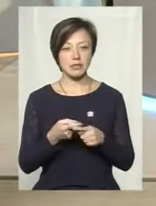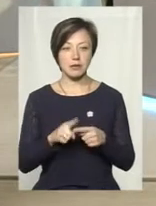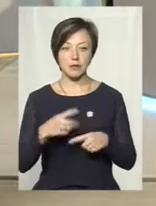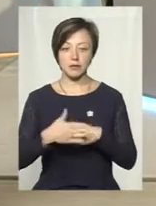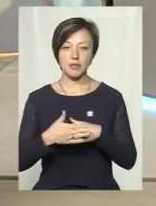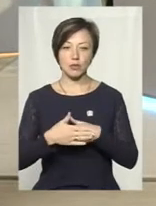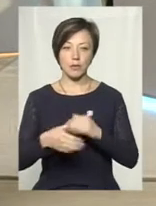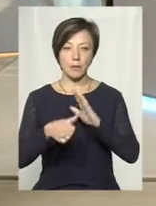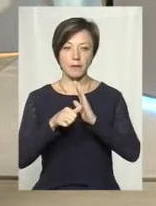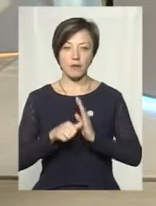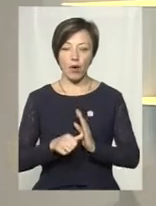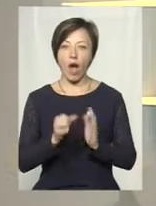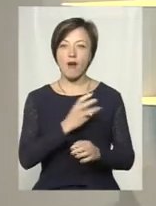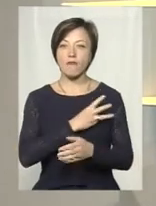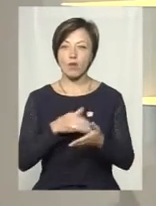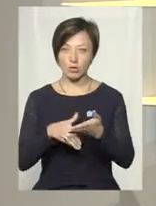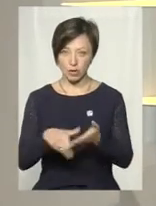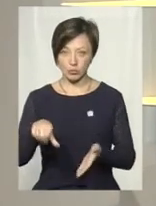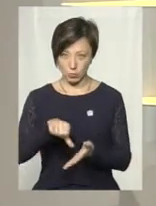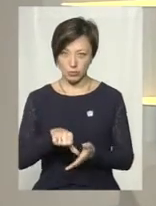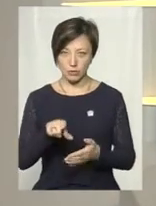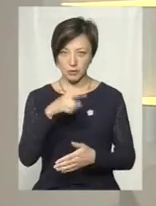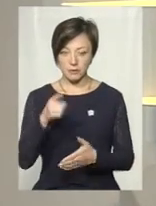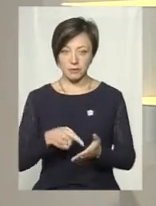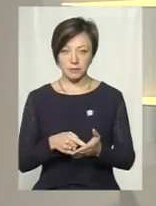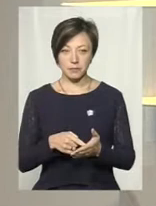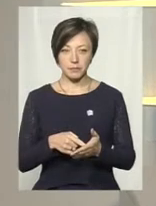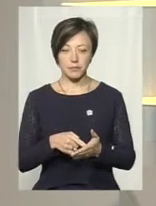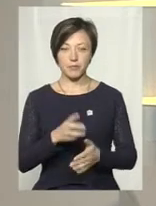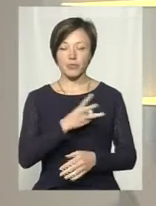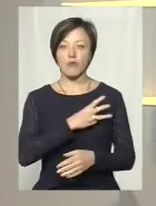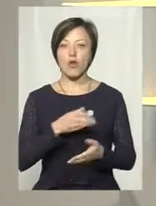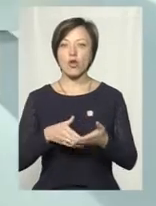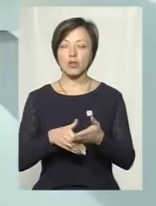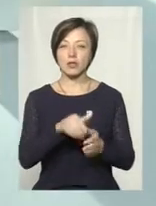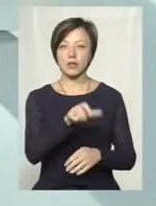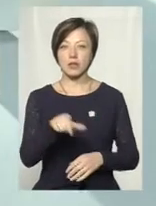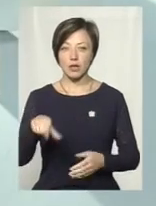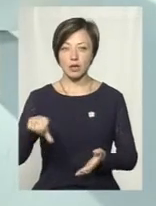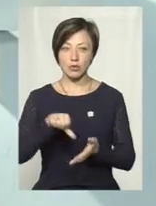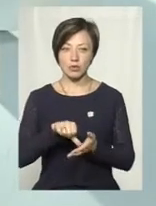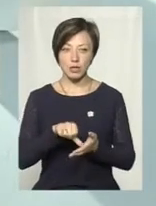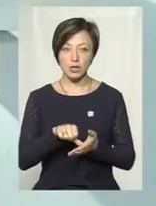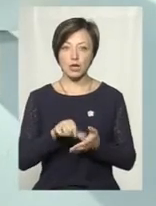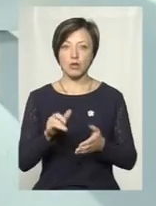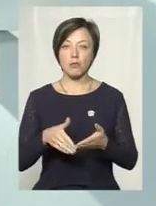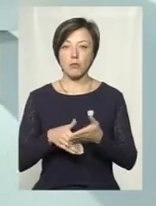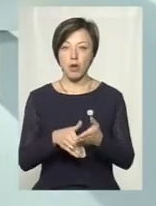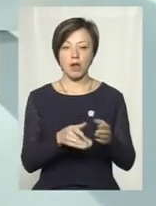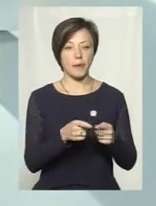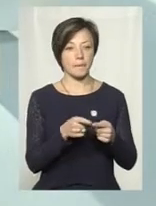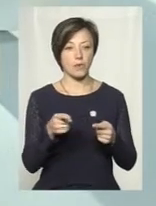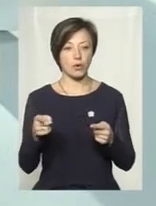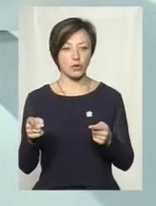близько півроку. А волонтери теж брали участь? Волонтери брали участь і вони допомагали на